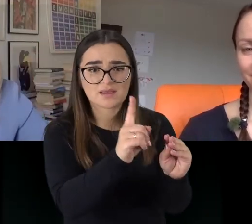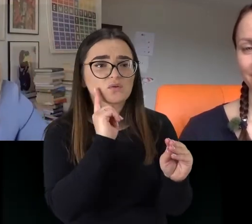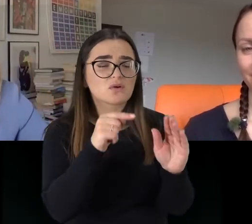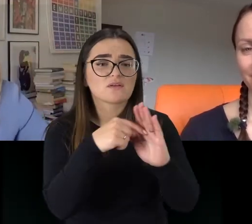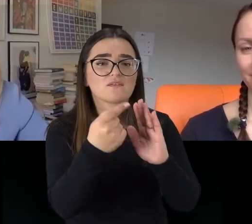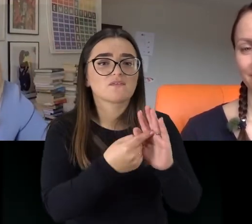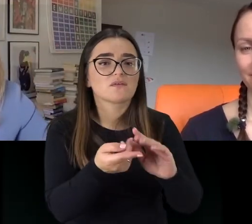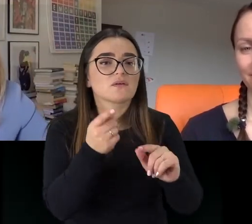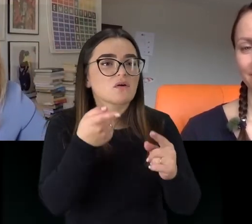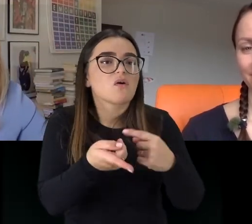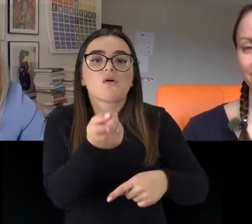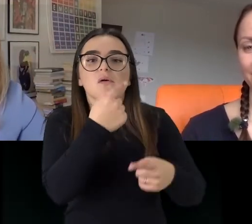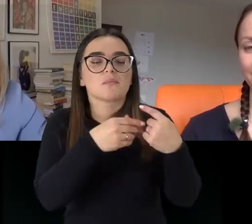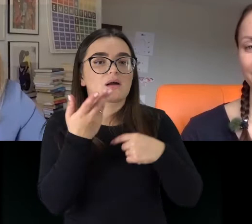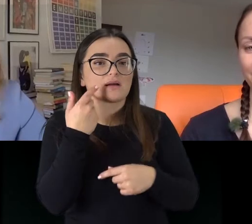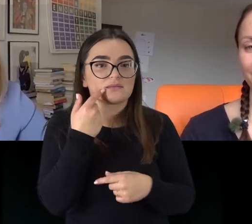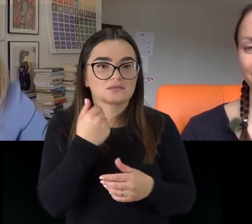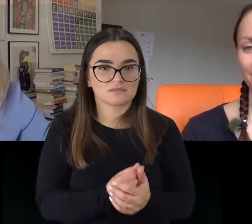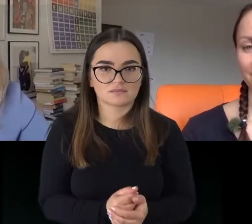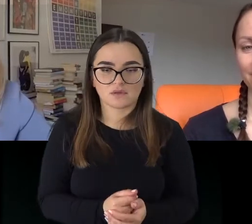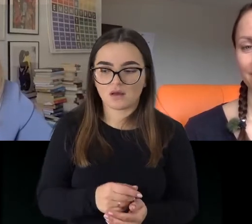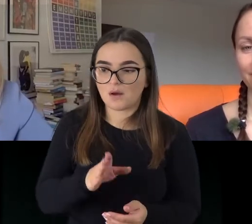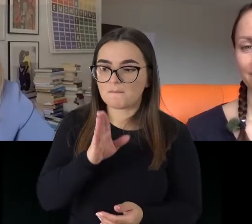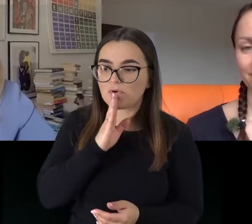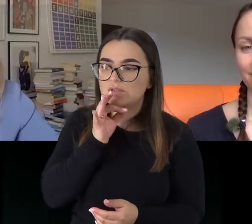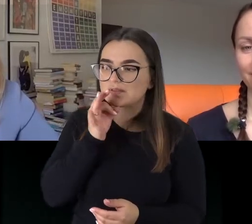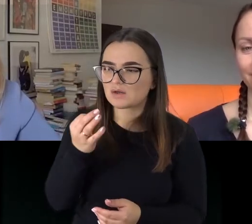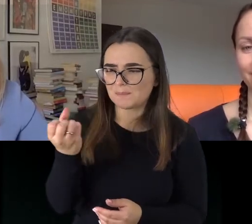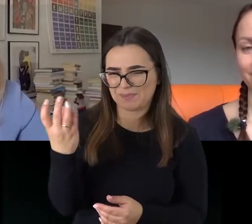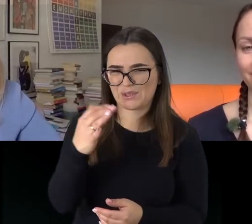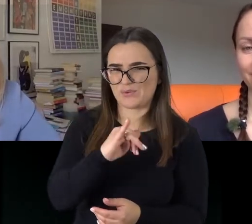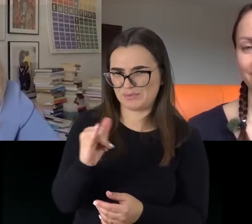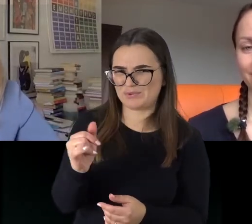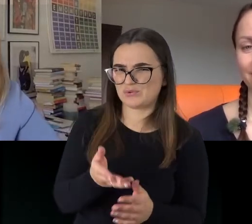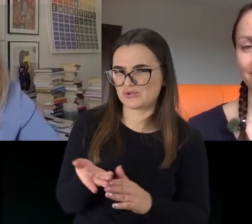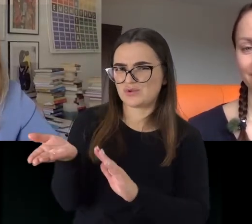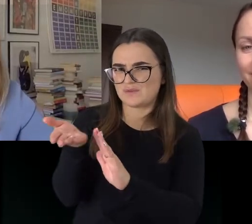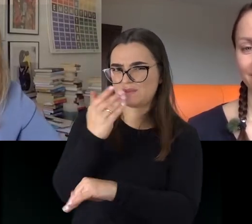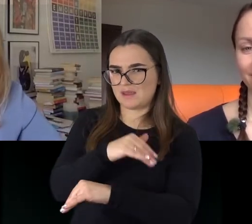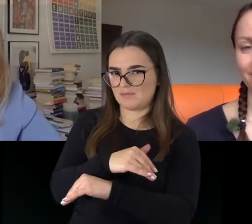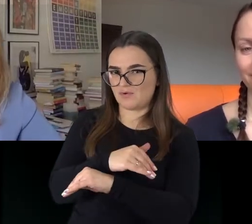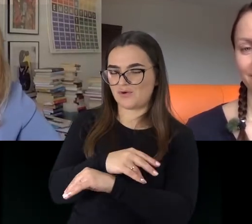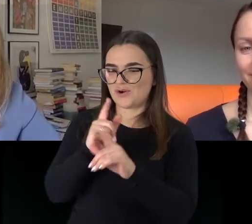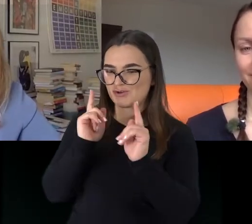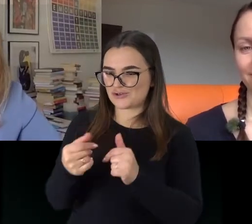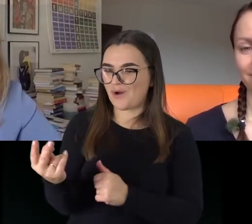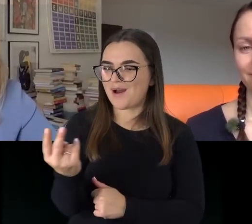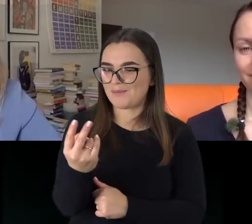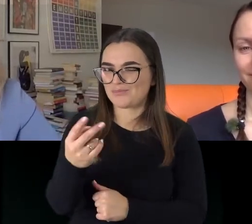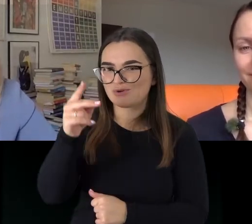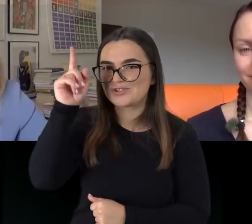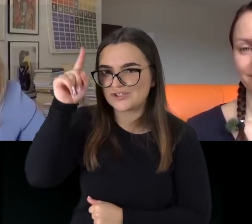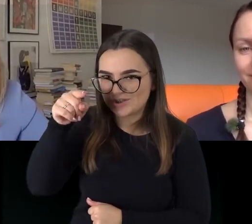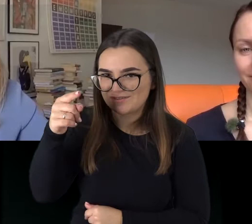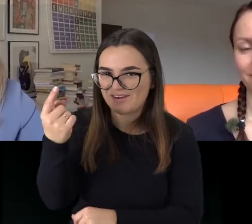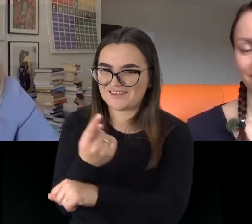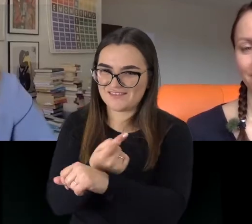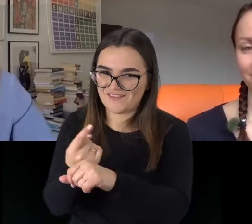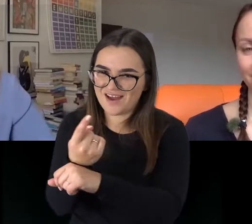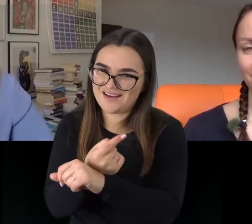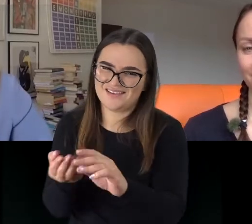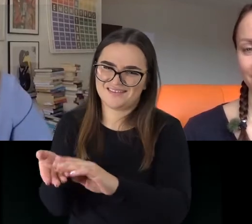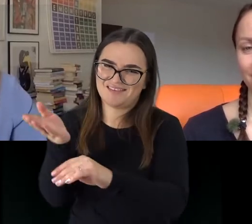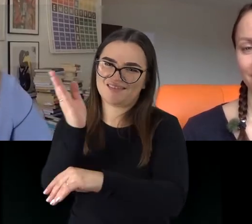sporto treniruoti. Ir jinai sako, nu, bet už 15 minučių jau būsiu namie. Kai tikrai abu gerai žino, kad jinai bus po valandos.